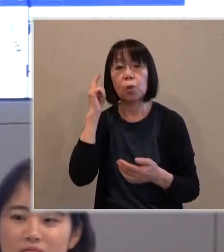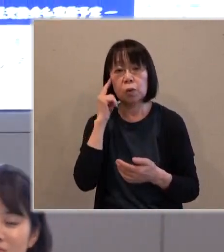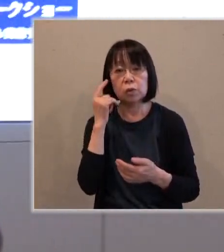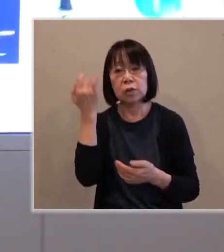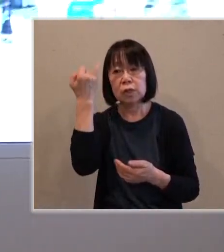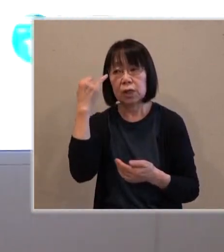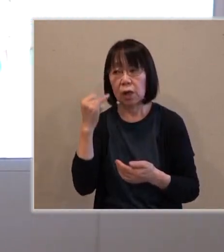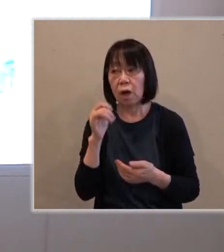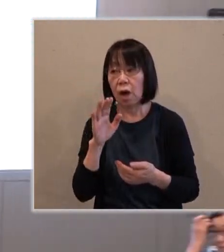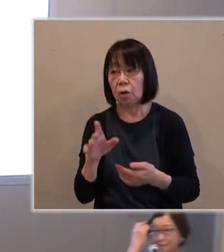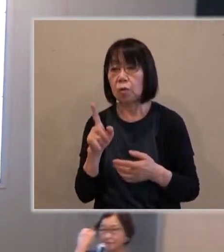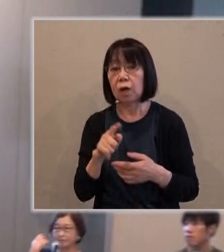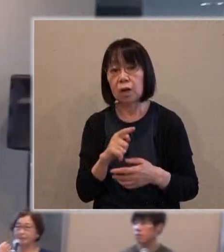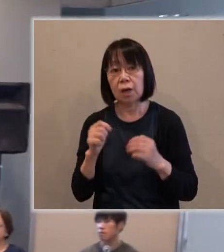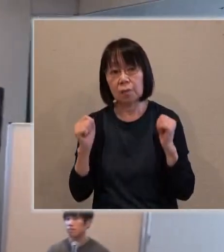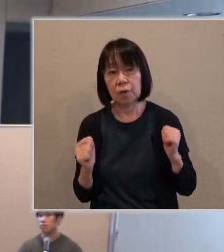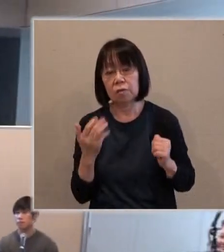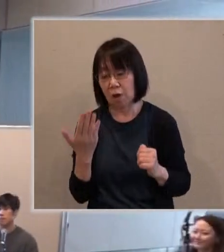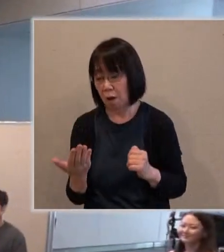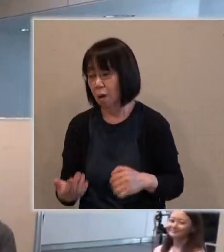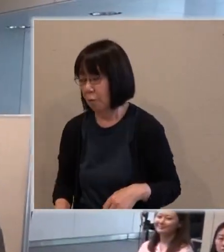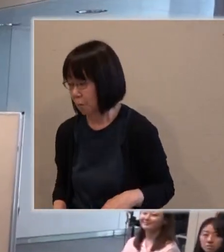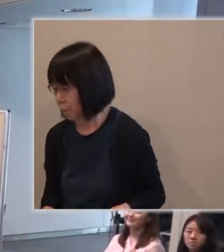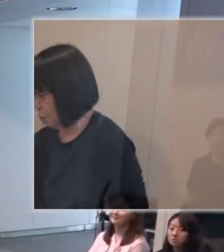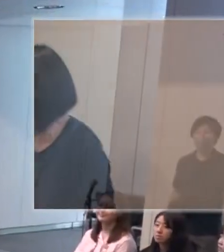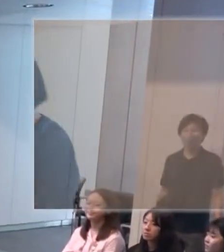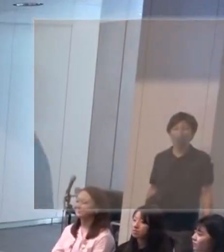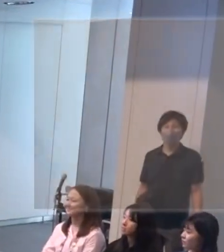意見等がある方いらっしゃいますでしょうか。